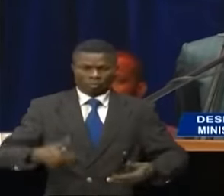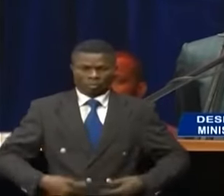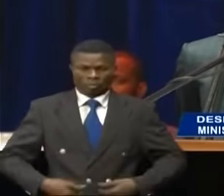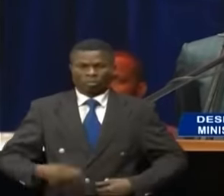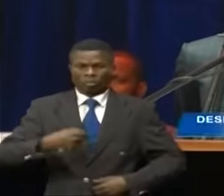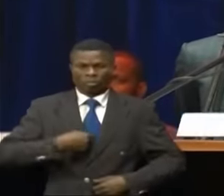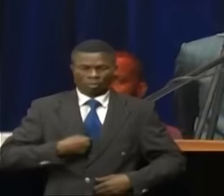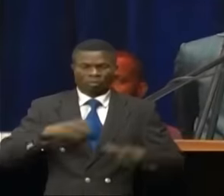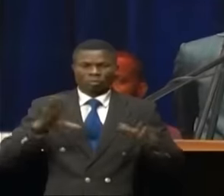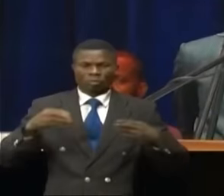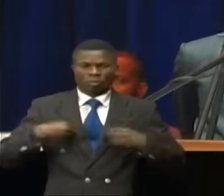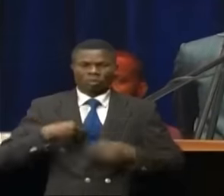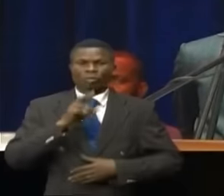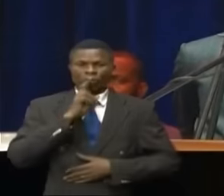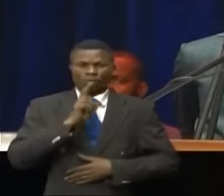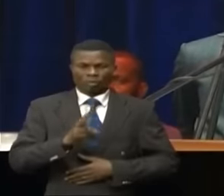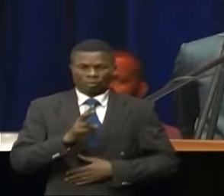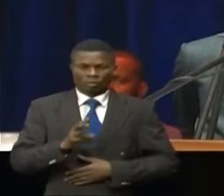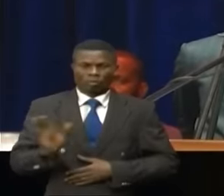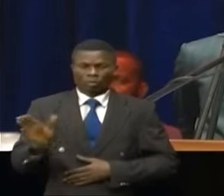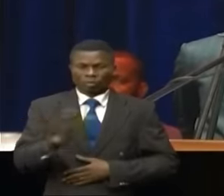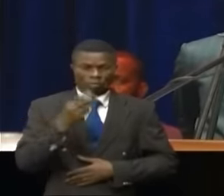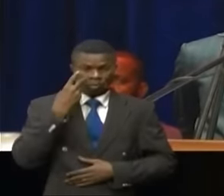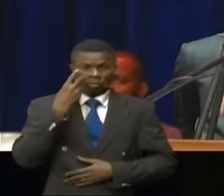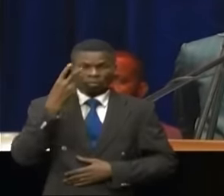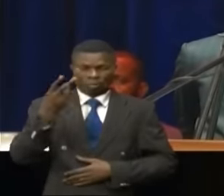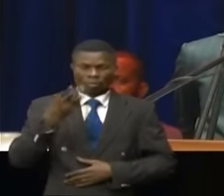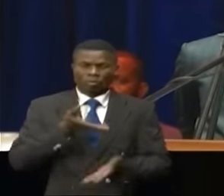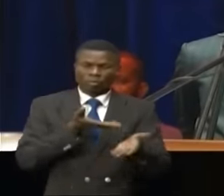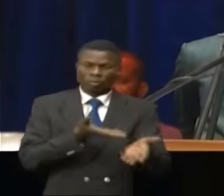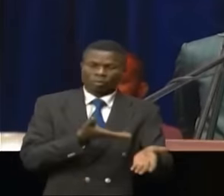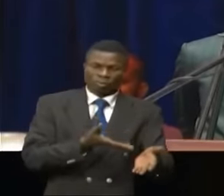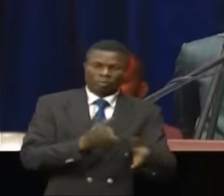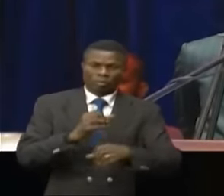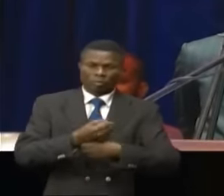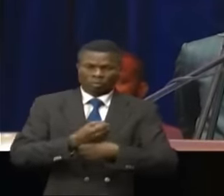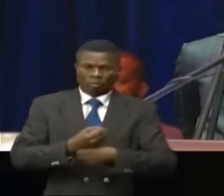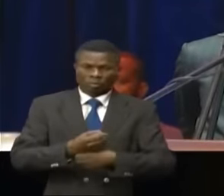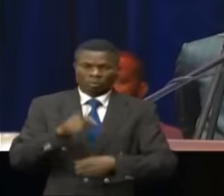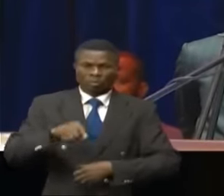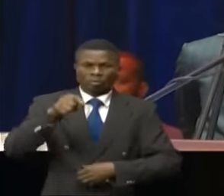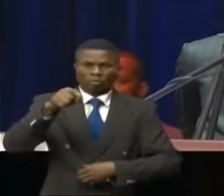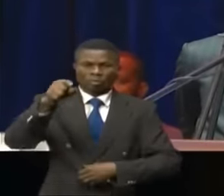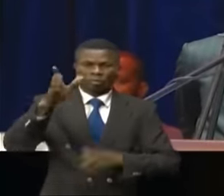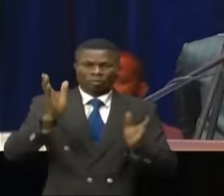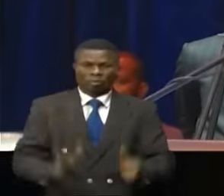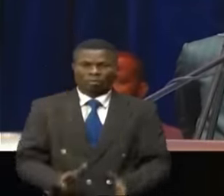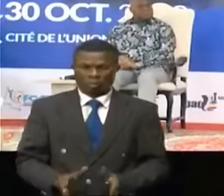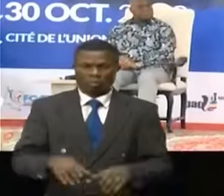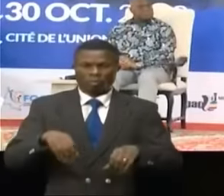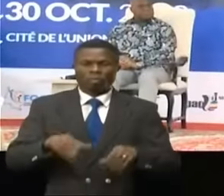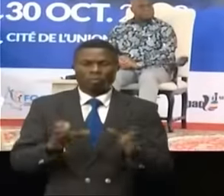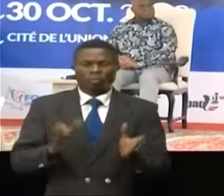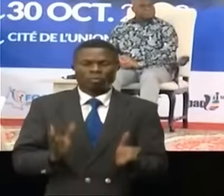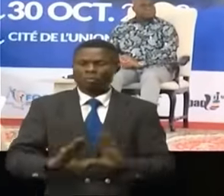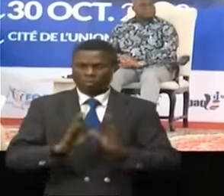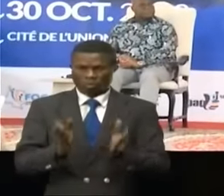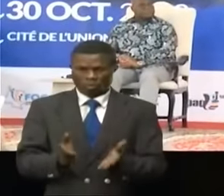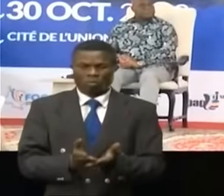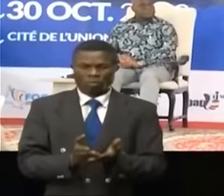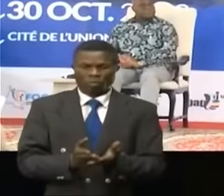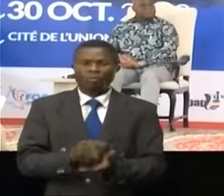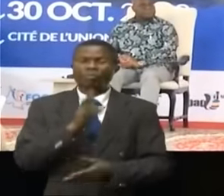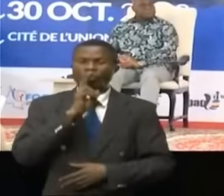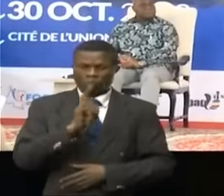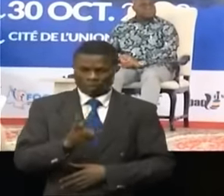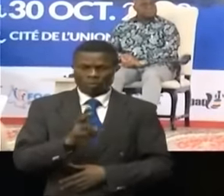suis convaincu que votre vision de favoriser la création de millionnaires et de milliardaires congolais va